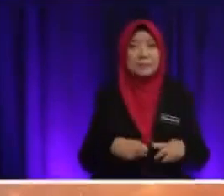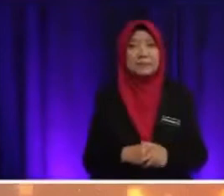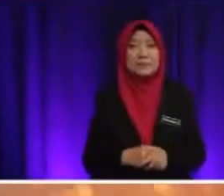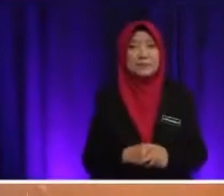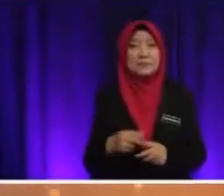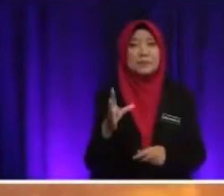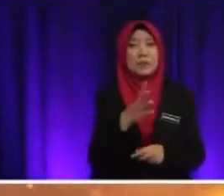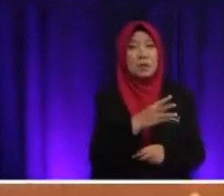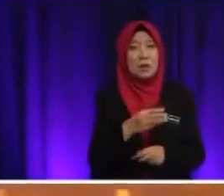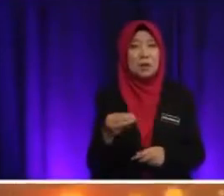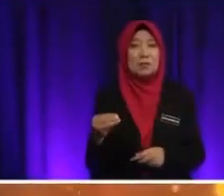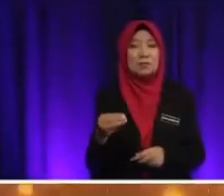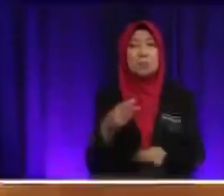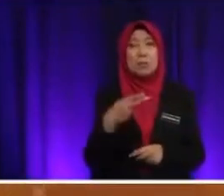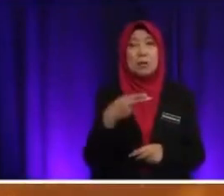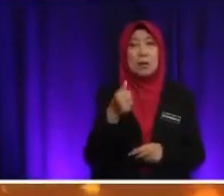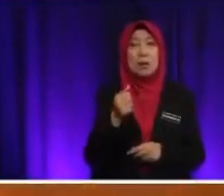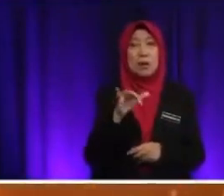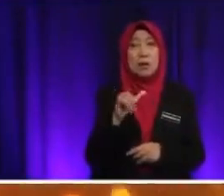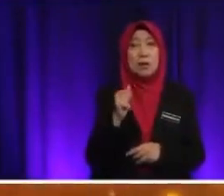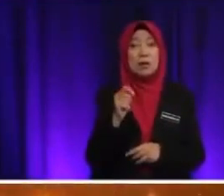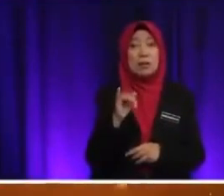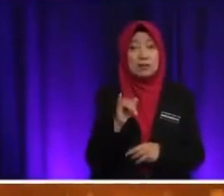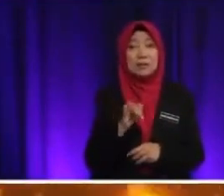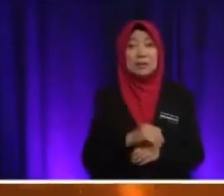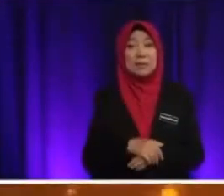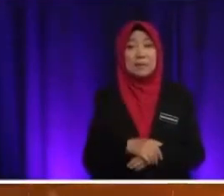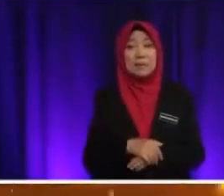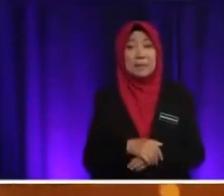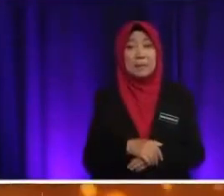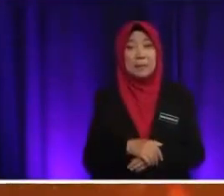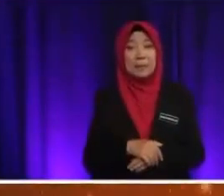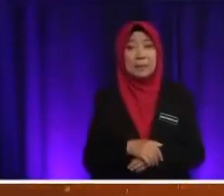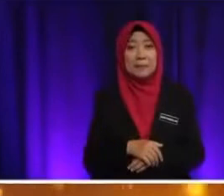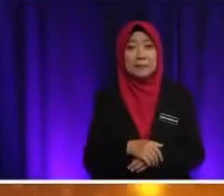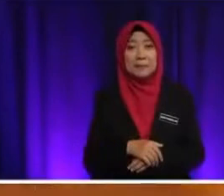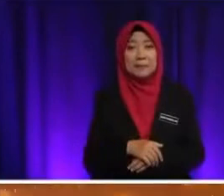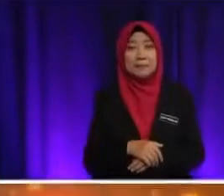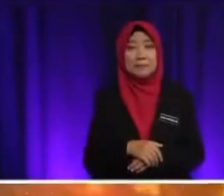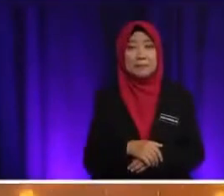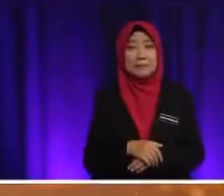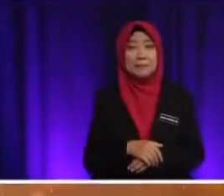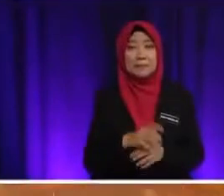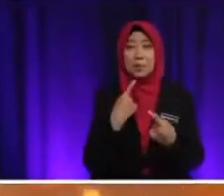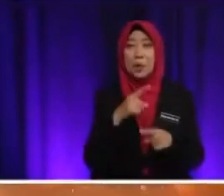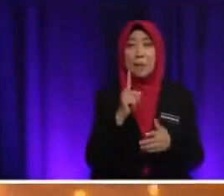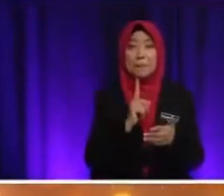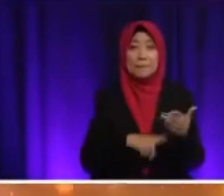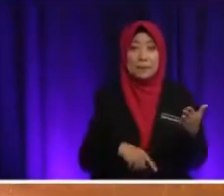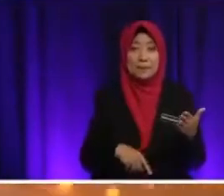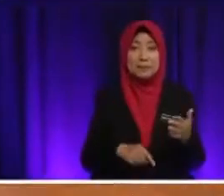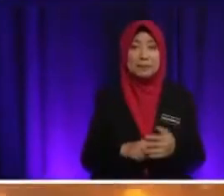hayati. Duk tulisakan tu hayati ya. Panjang tu panjang sah. Panjang tu jawapan nampaknya tu. Kan? Ini makan penuh ni. Kita tengok apa ya?